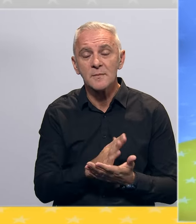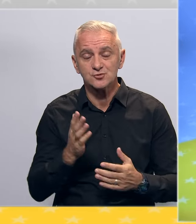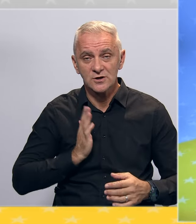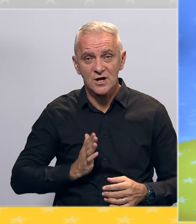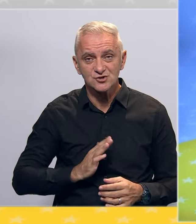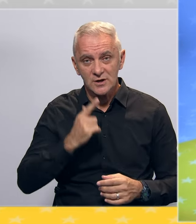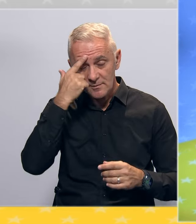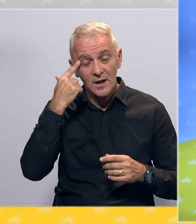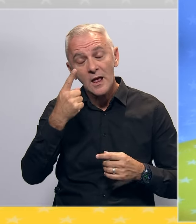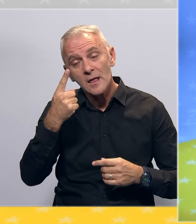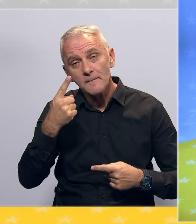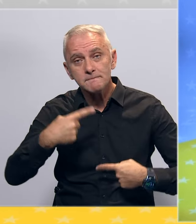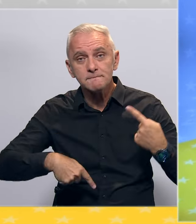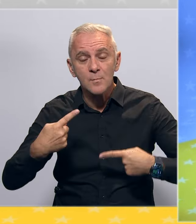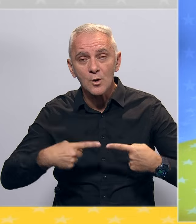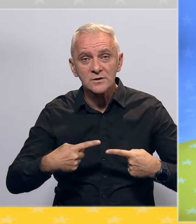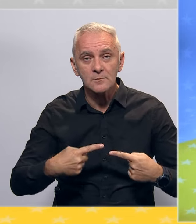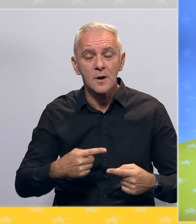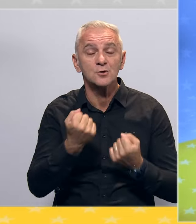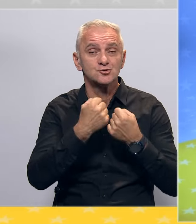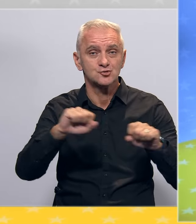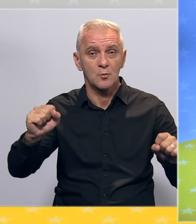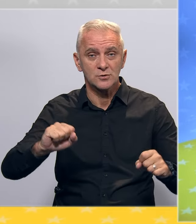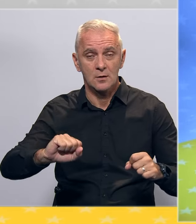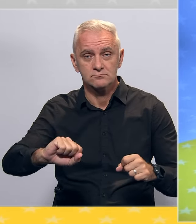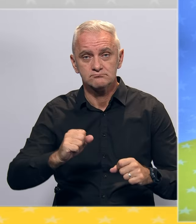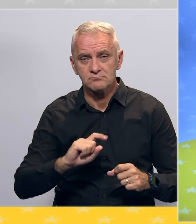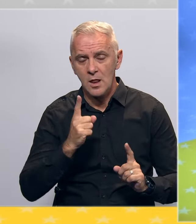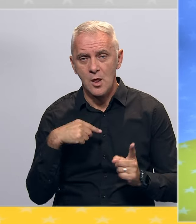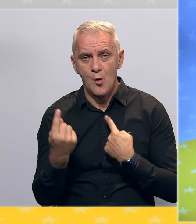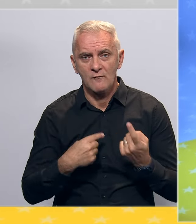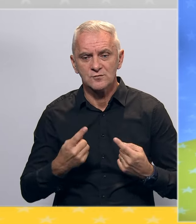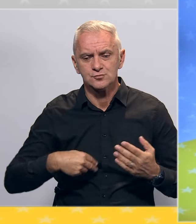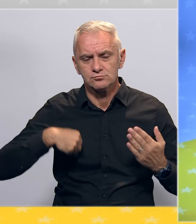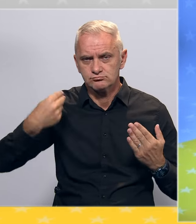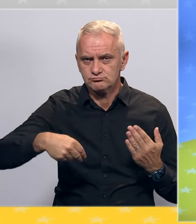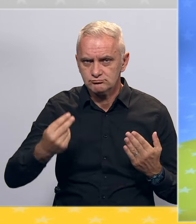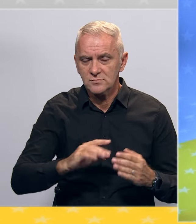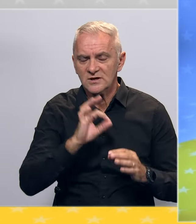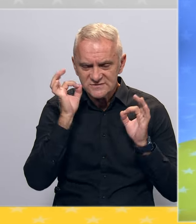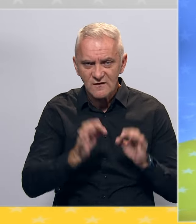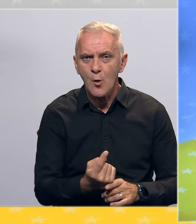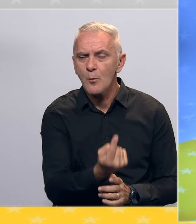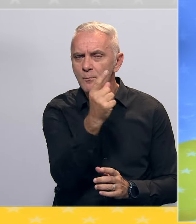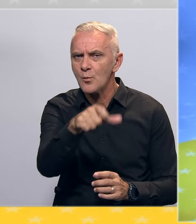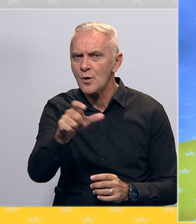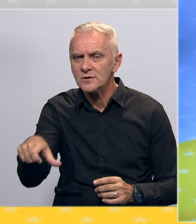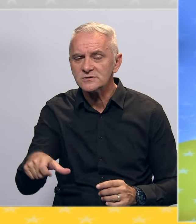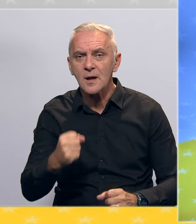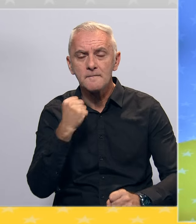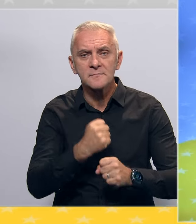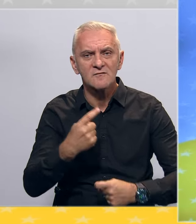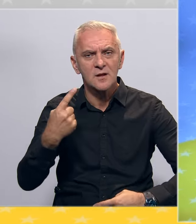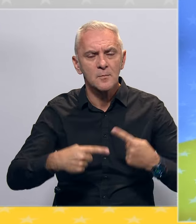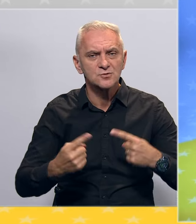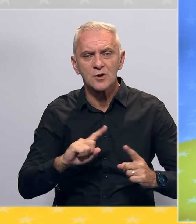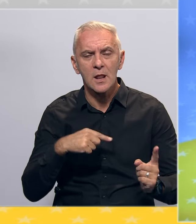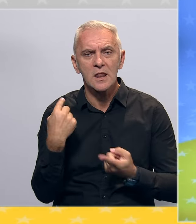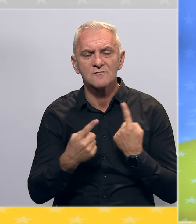političkim subjektima, slobodu neovisnog javnog iznošenja stavova i ideja svakog pojedinca, uspostavljanje politički neovisnog